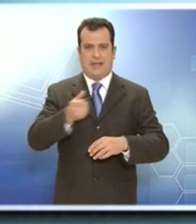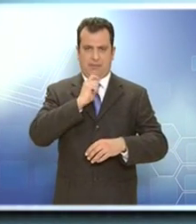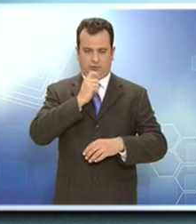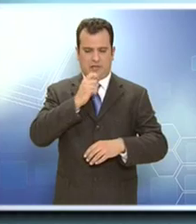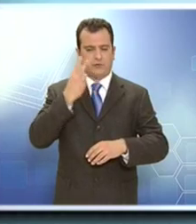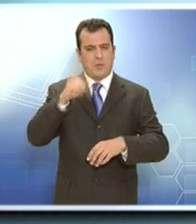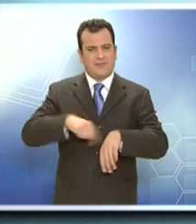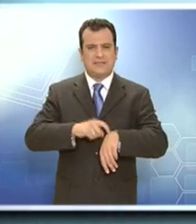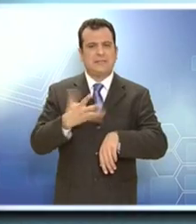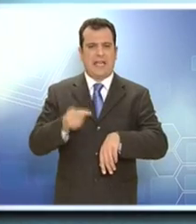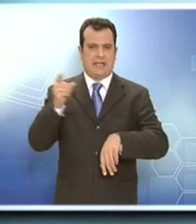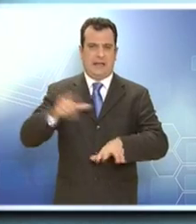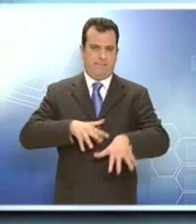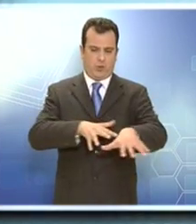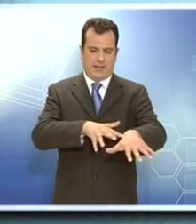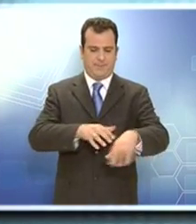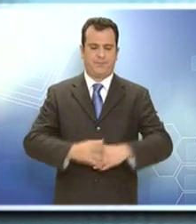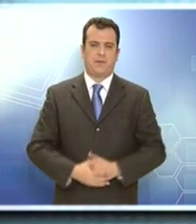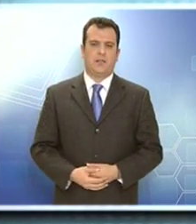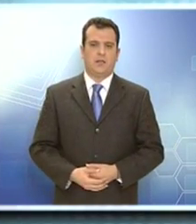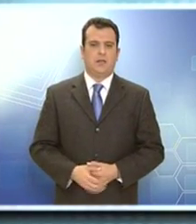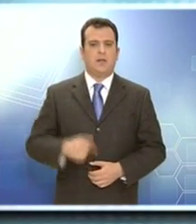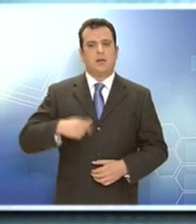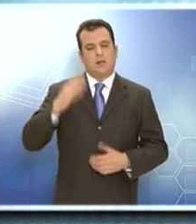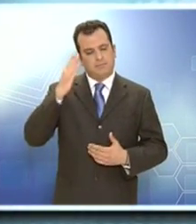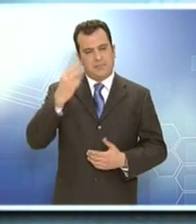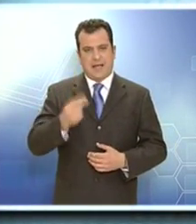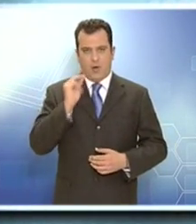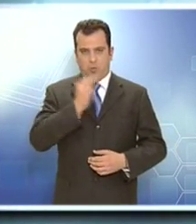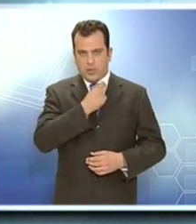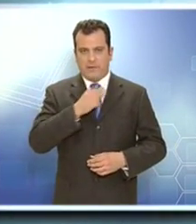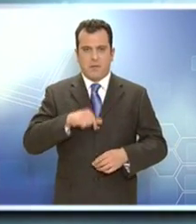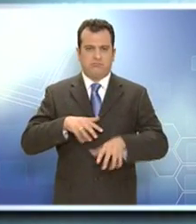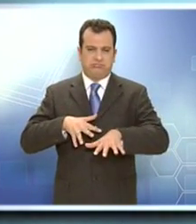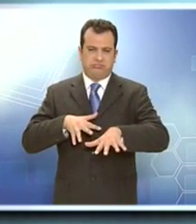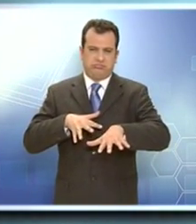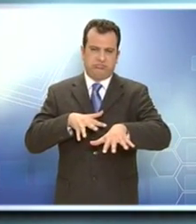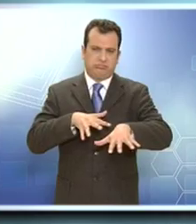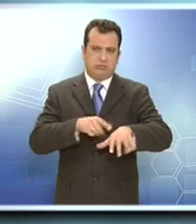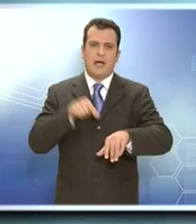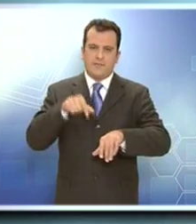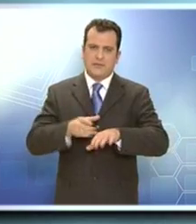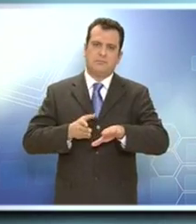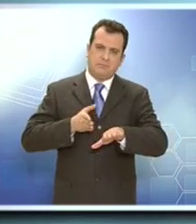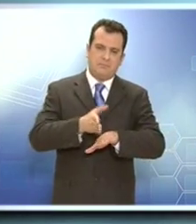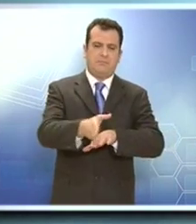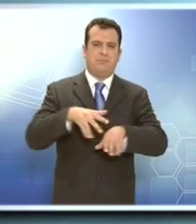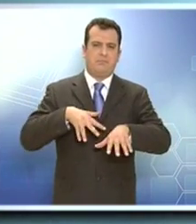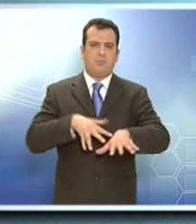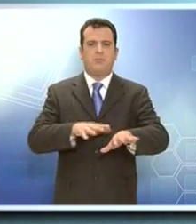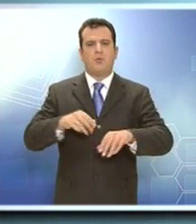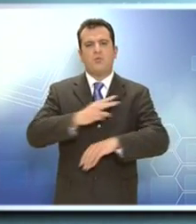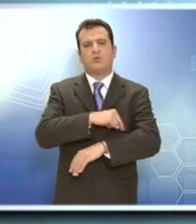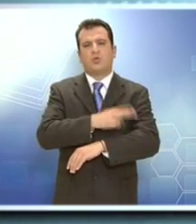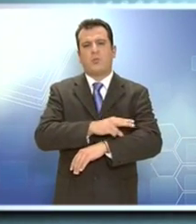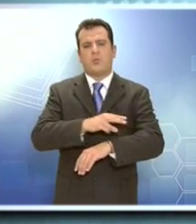Μπούσιο να δούμε τι συμβαίνει και τι γίνεται αυτή την ώρα. Παναγιώτη. Καλώς σας απόγευμα, Ράνα. Το βασικό σώμα της πορείας αυτή την ώρα βρίσκεται στο ύψος του